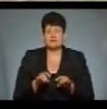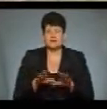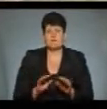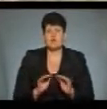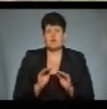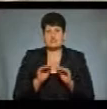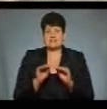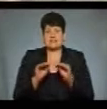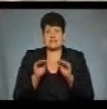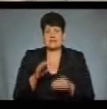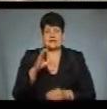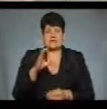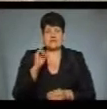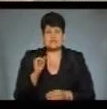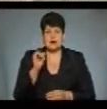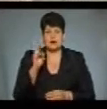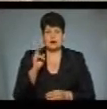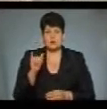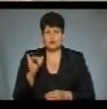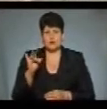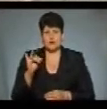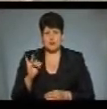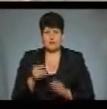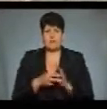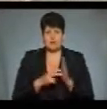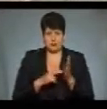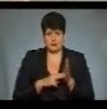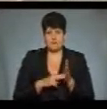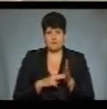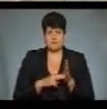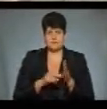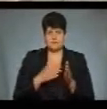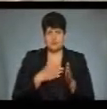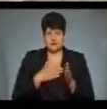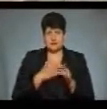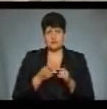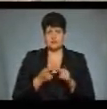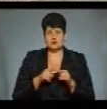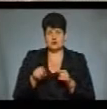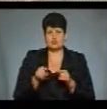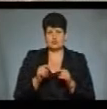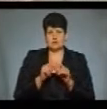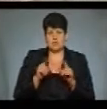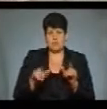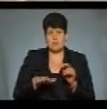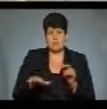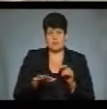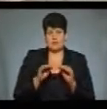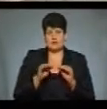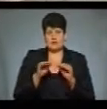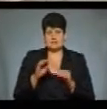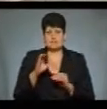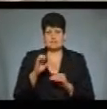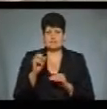посадити саме сакури, тому що й планувалося на нашому цьому шкільному майданчику посадити алею